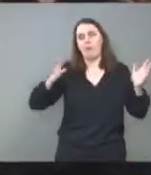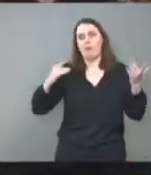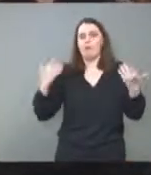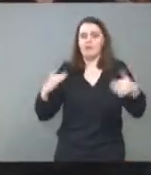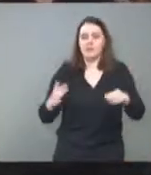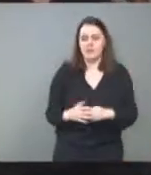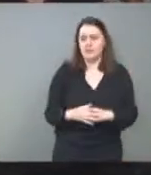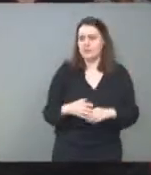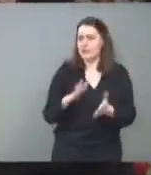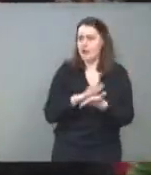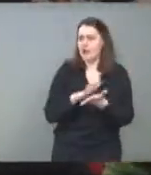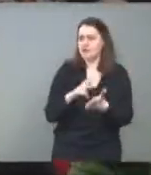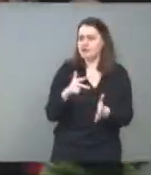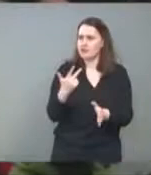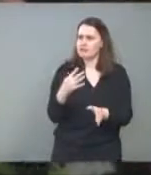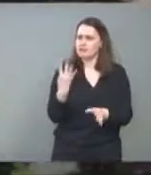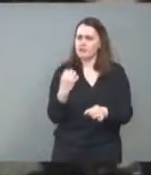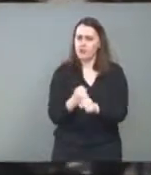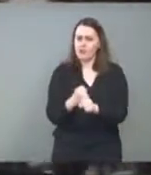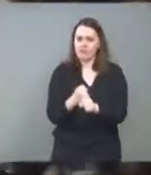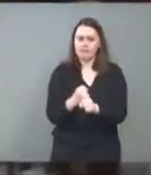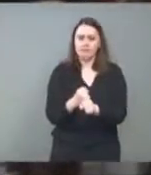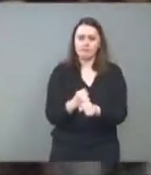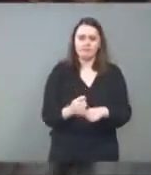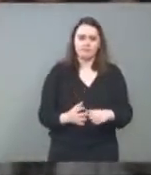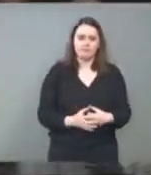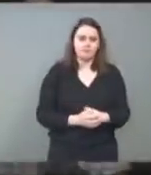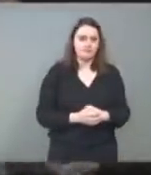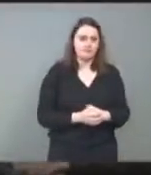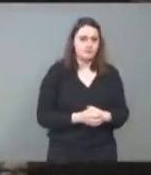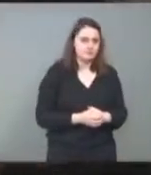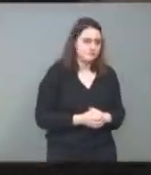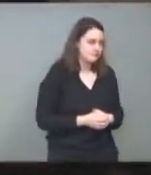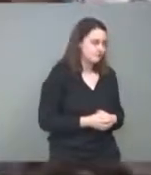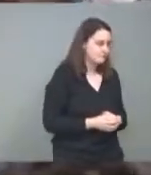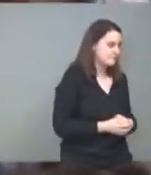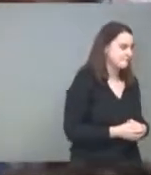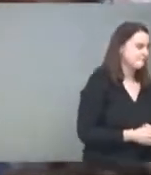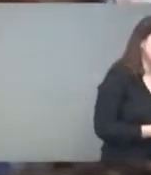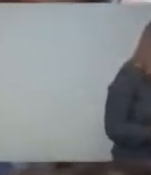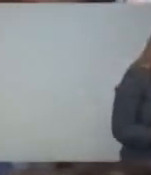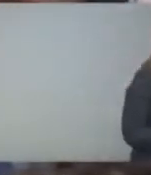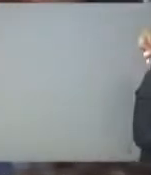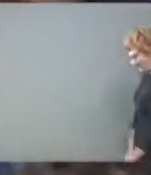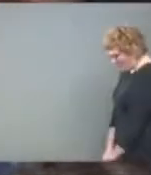J'avais 13, 14 ans, comme ça. Et ça va, merci.